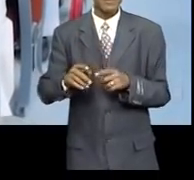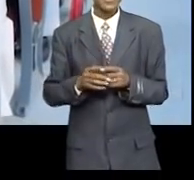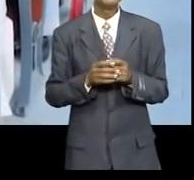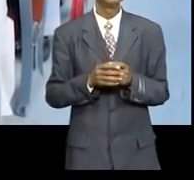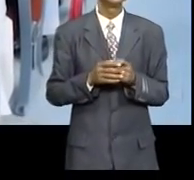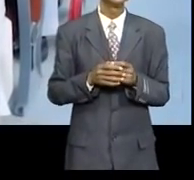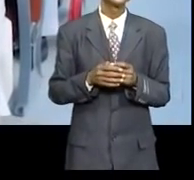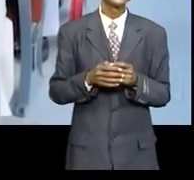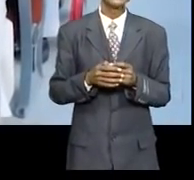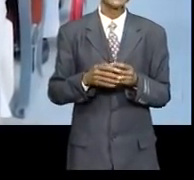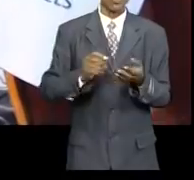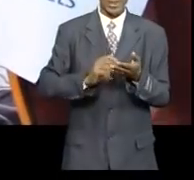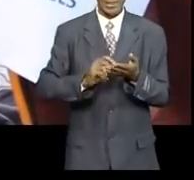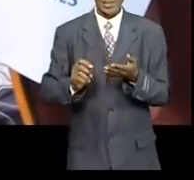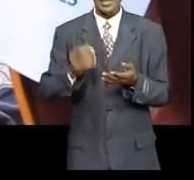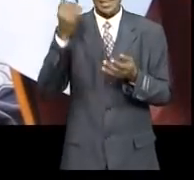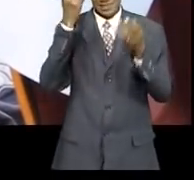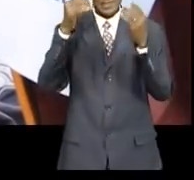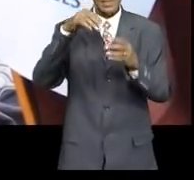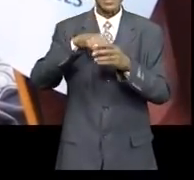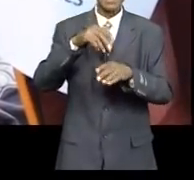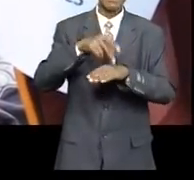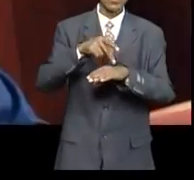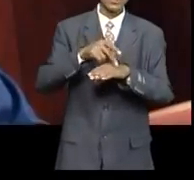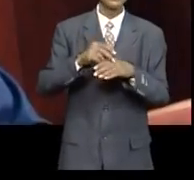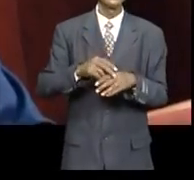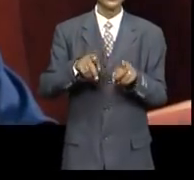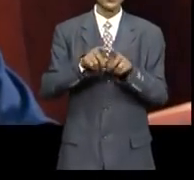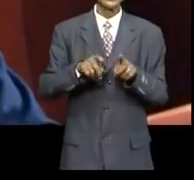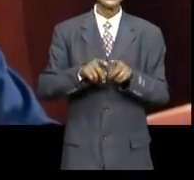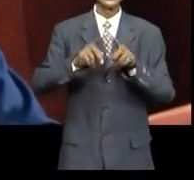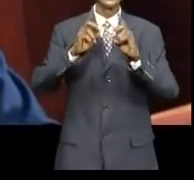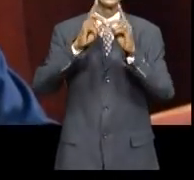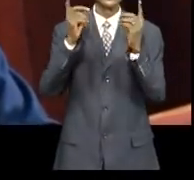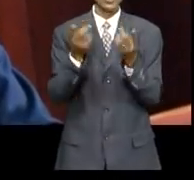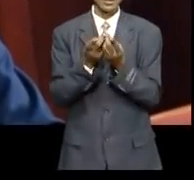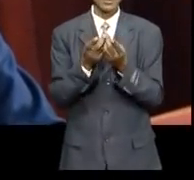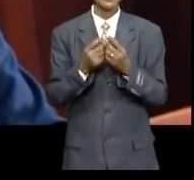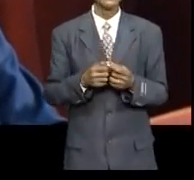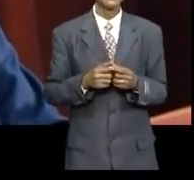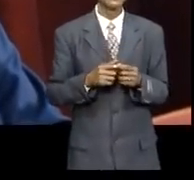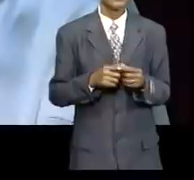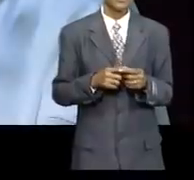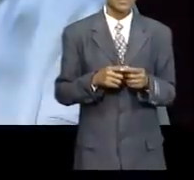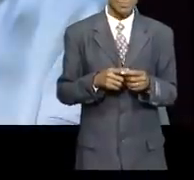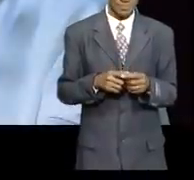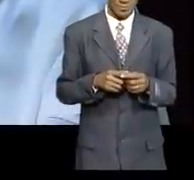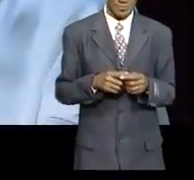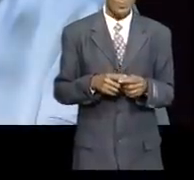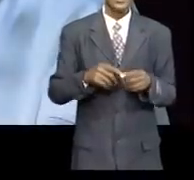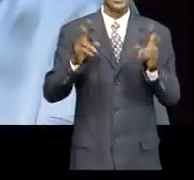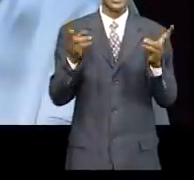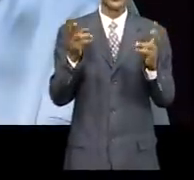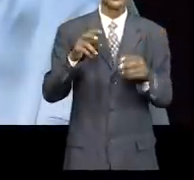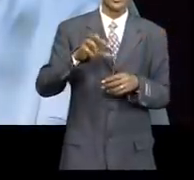leur pastorale diocésaine et des questions environnementales ainsi que des ressources naturelles. Le thème choisi interpelle au plus